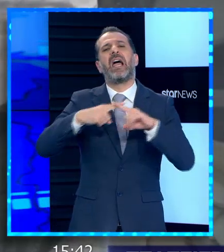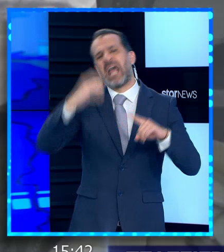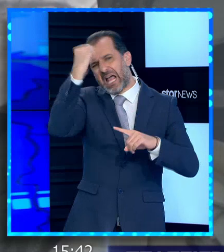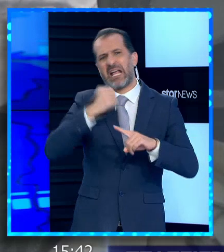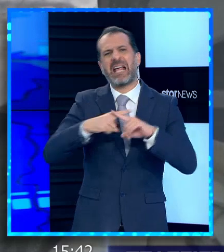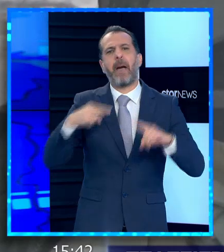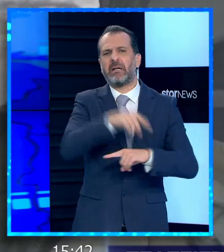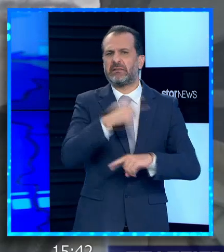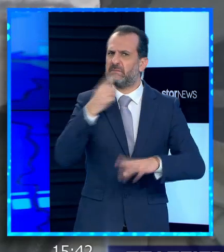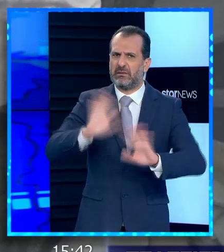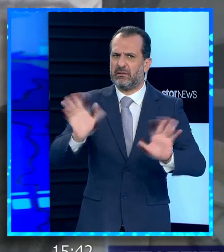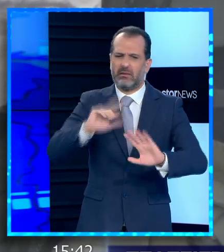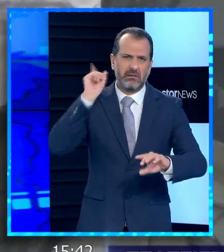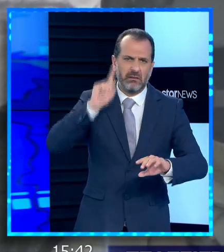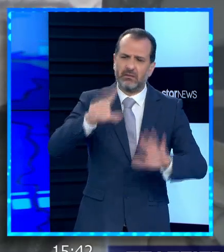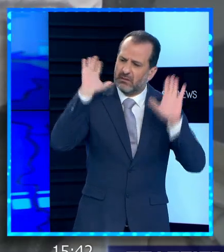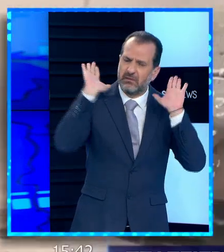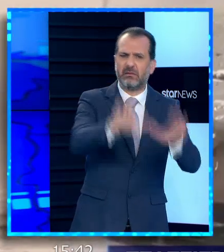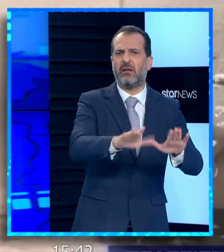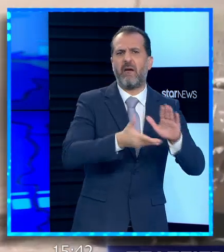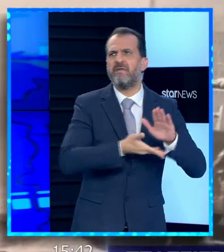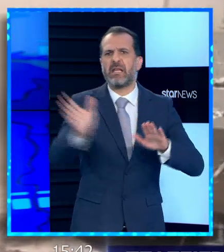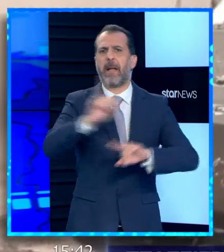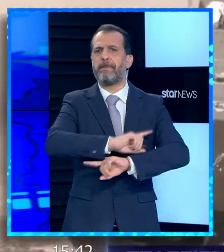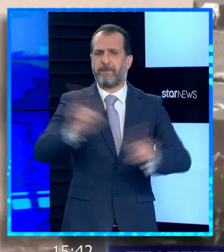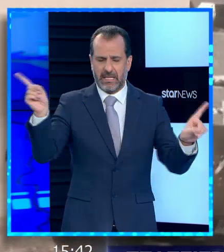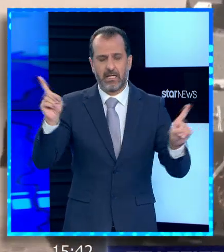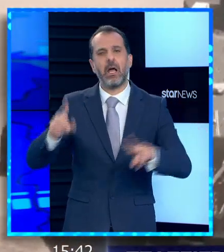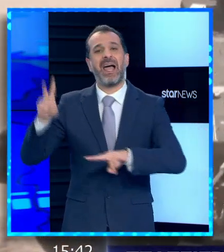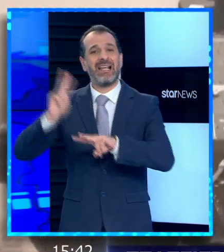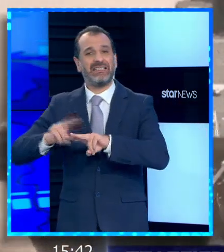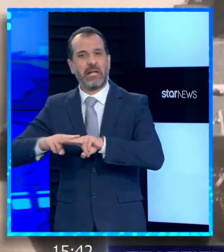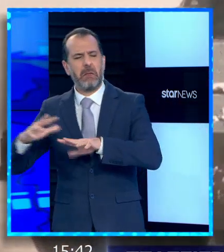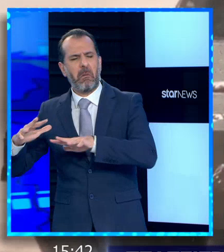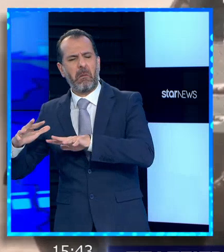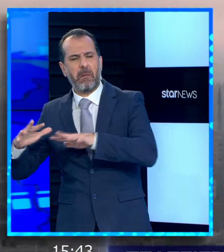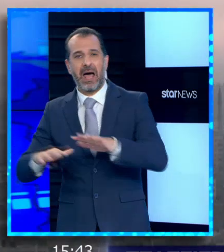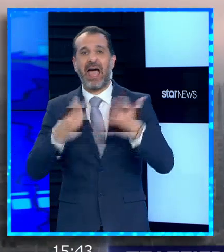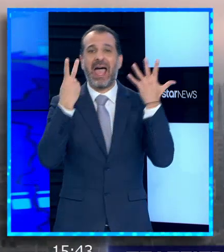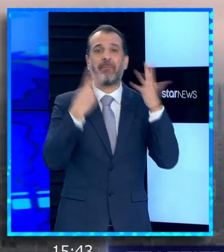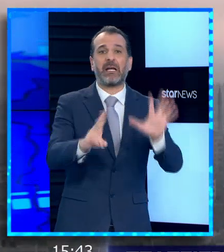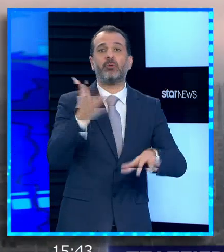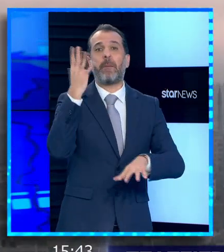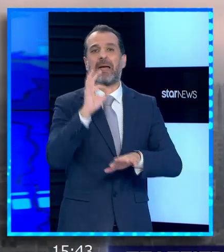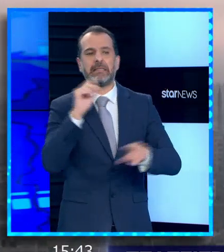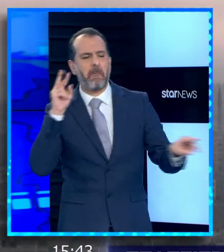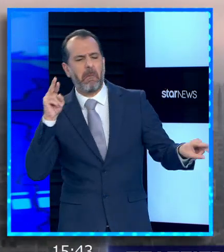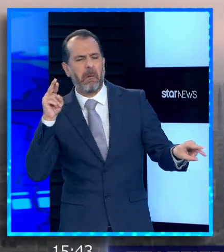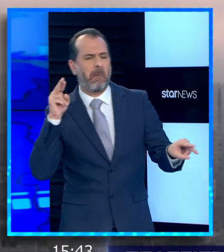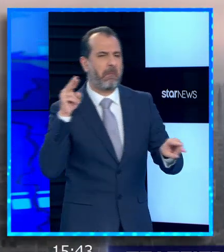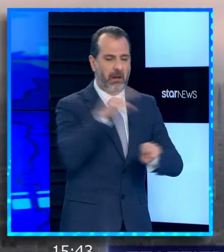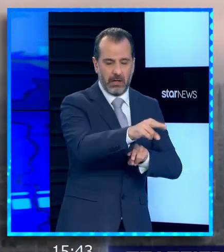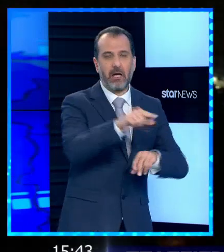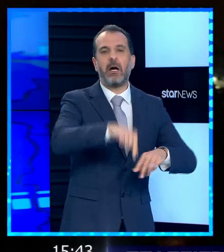ενώ το ανθρωπιστικό δράμα κορυφώνεται. Το Ισραήλ χτύπησε τουλάχιστον 750 στόχους στη Γάζα τη νύχτα, με την ένοπλη πτέρυγα